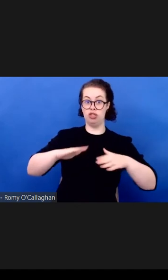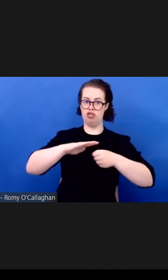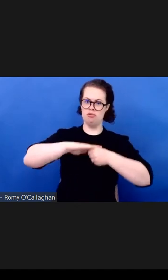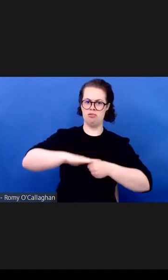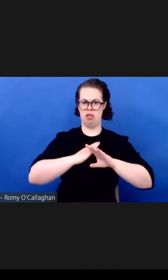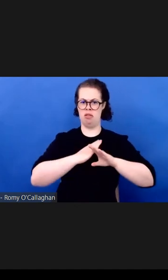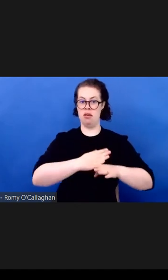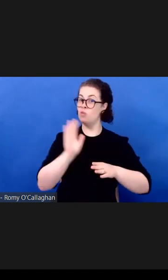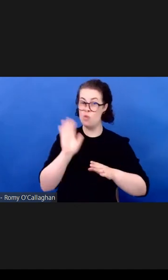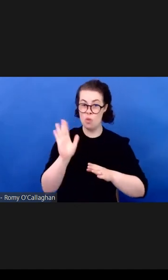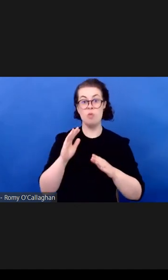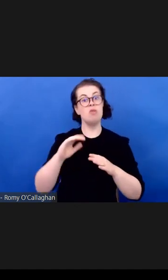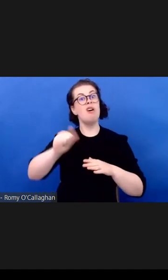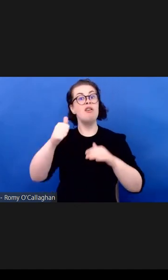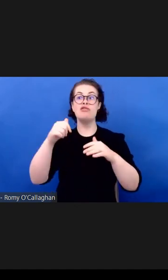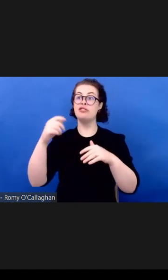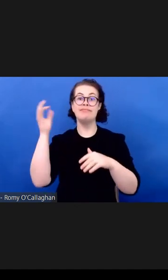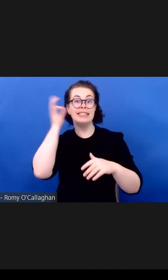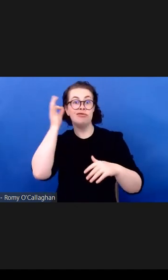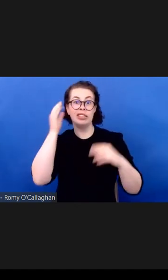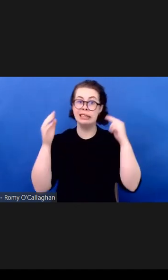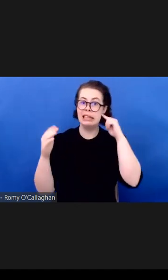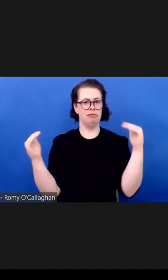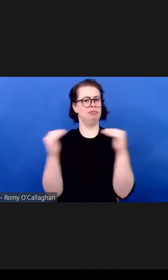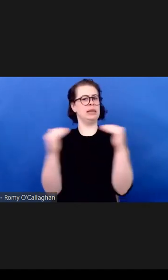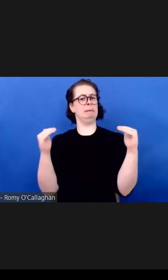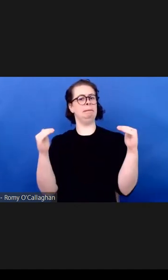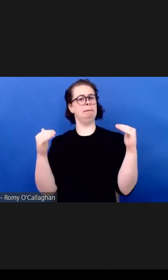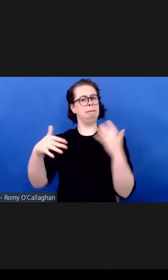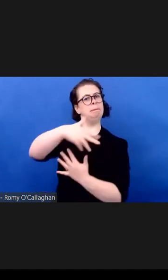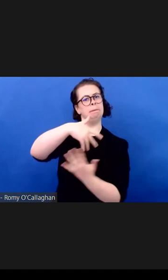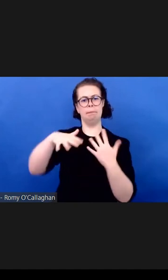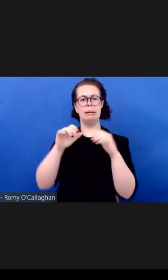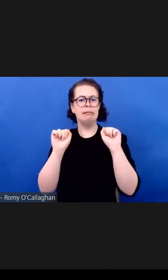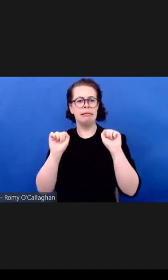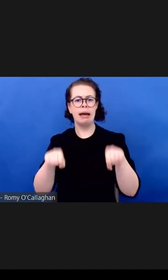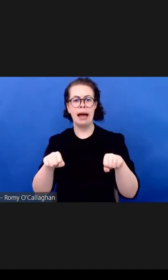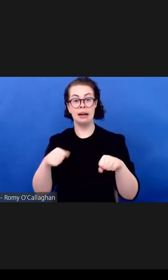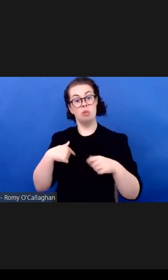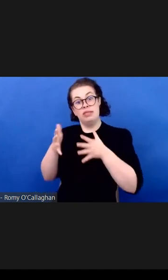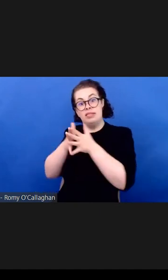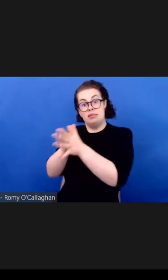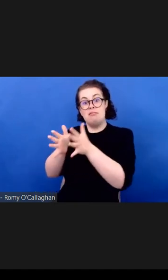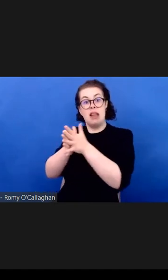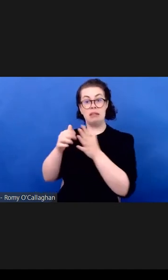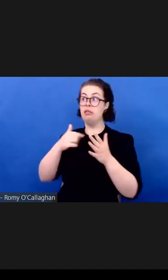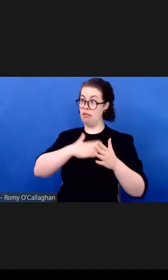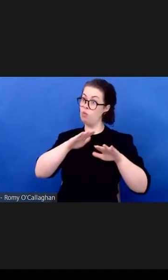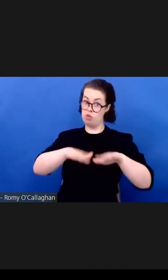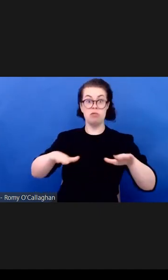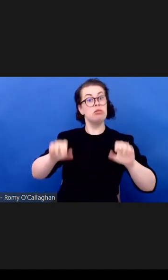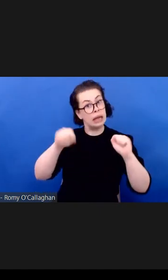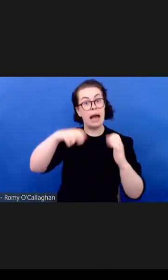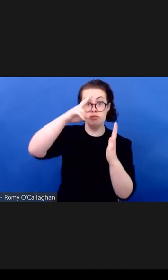না, আমাদের বাচ্চাগুলো যেভাবে লেখাপড়া করে, হ্যাঁ এই বাচ্চাটাও লেখাপড়া করতে হবে, তার জন্য তোমাকে আমাদের দলে আসতে হবে, আমাদের